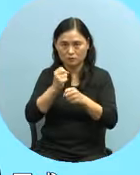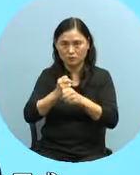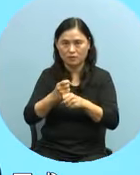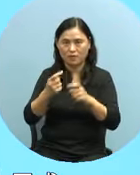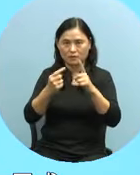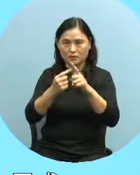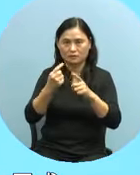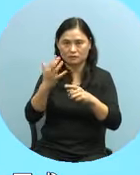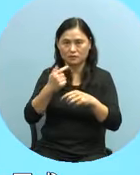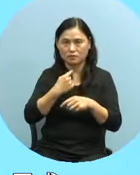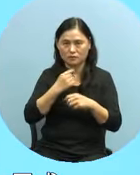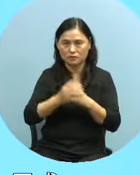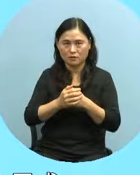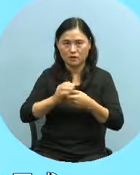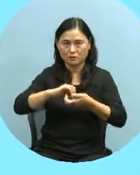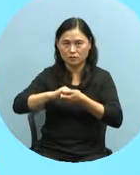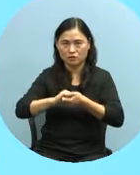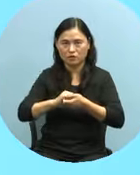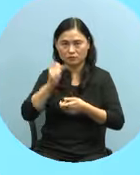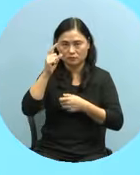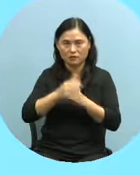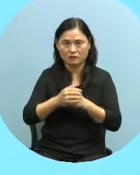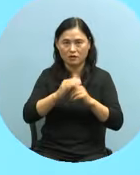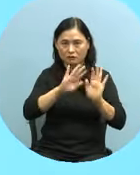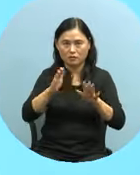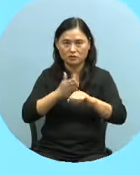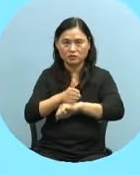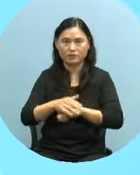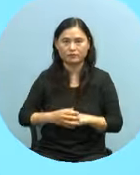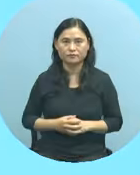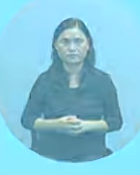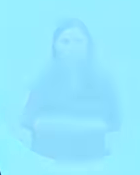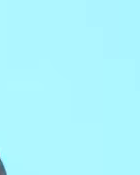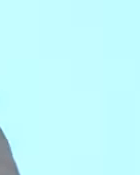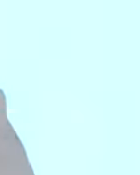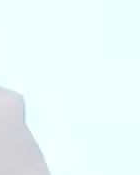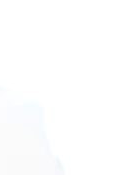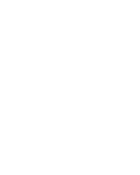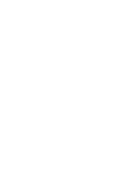作和人力需求，發揮團隊精神，服務社會。